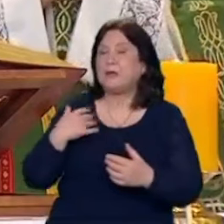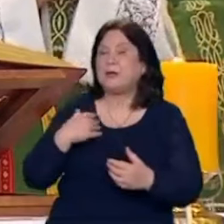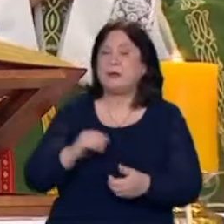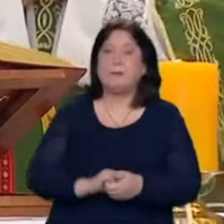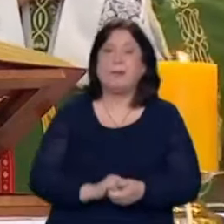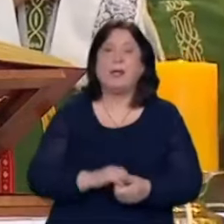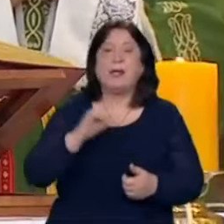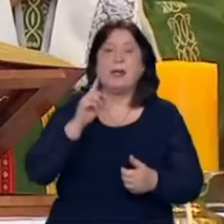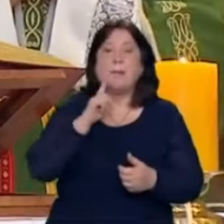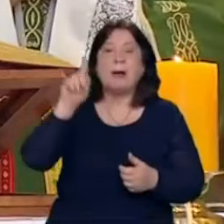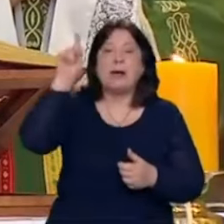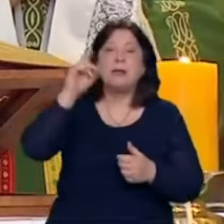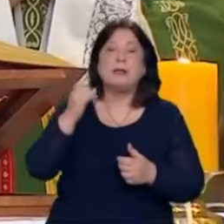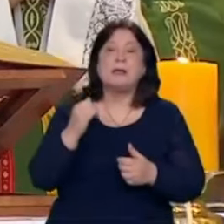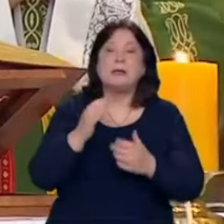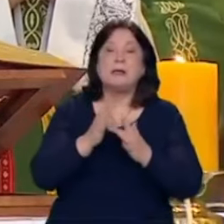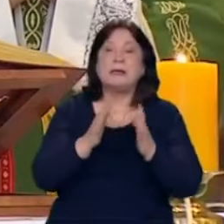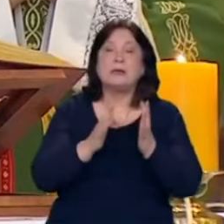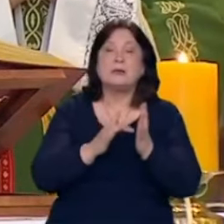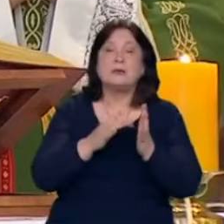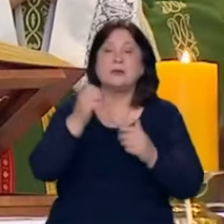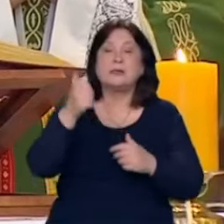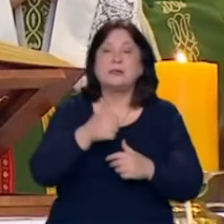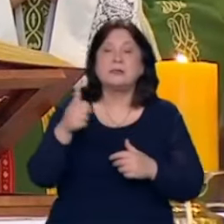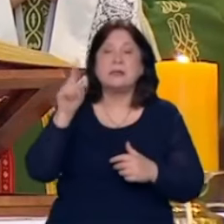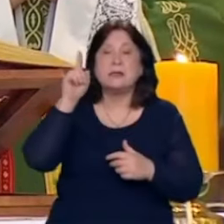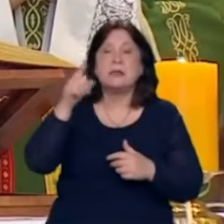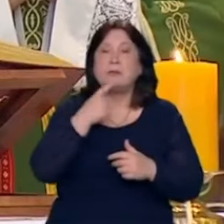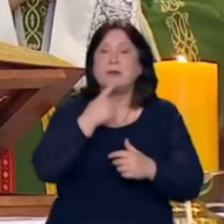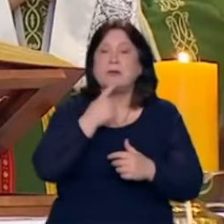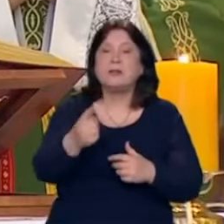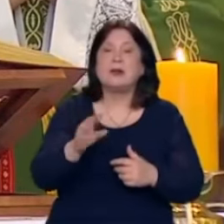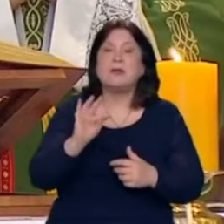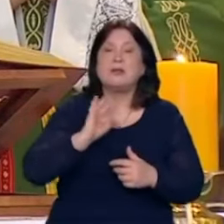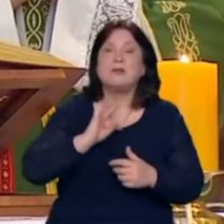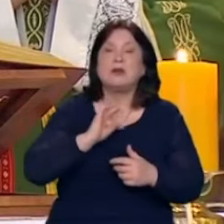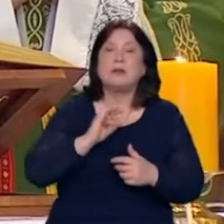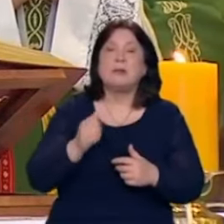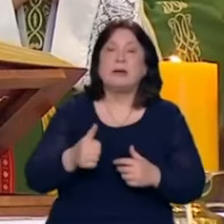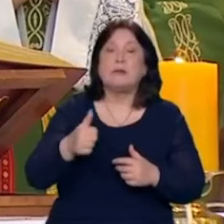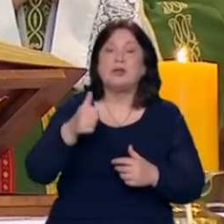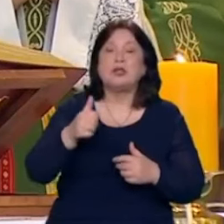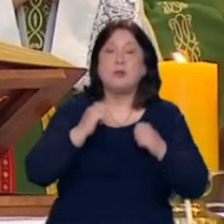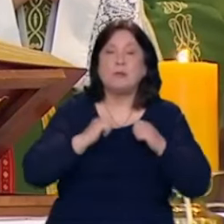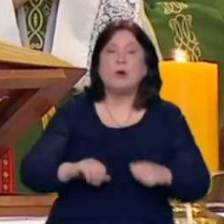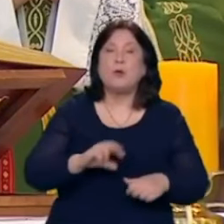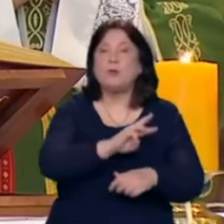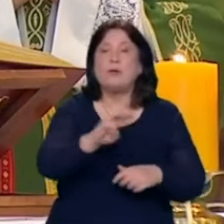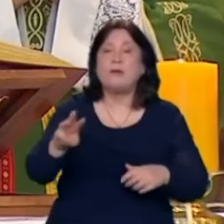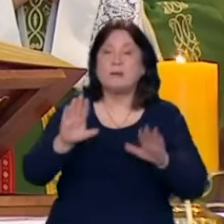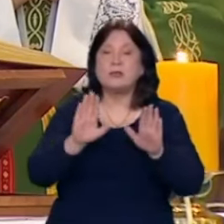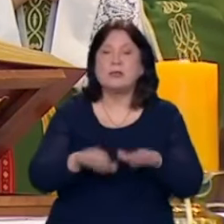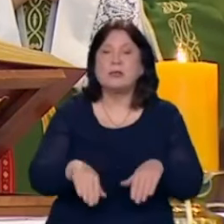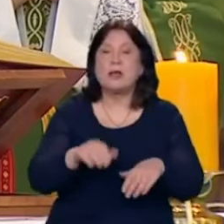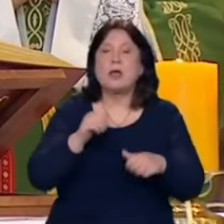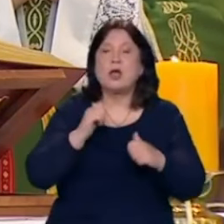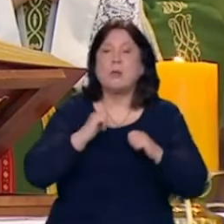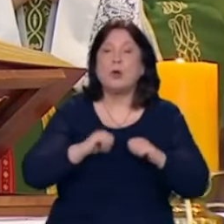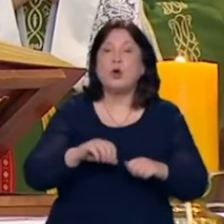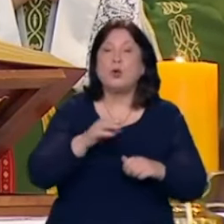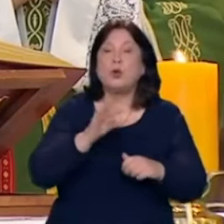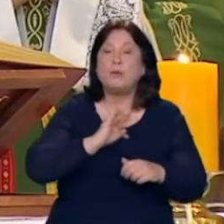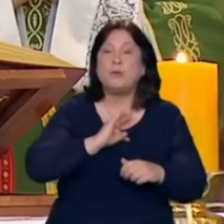Panie Jezu Chryste ty powiedziałeś swoim apostołom pokój wam zostawiam pokój mój